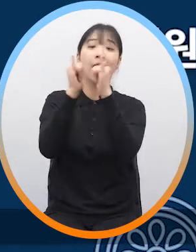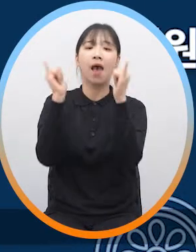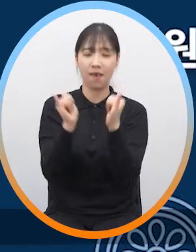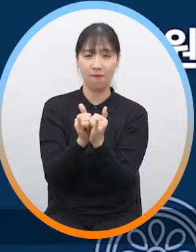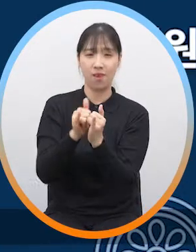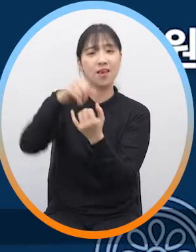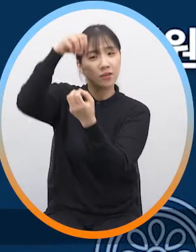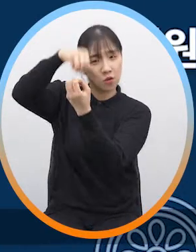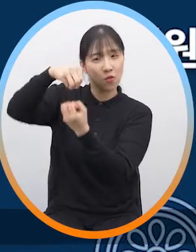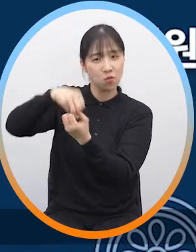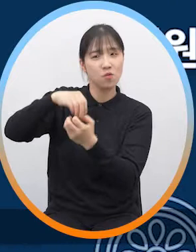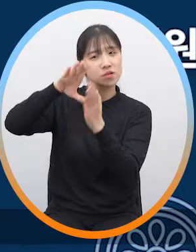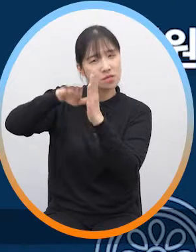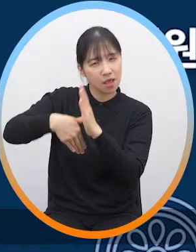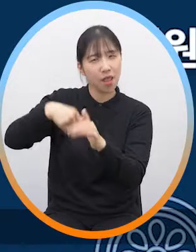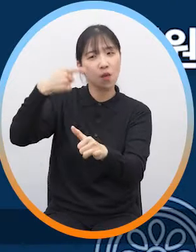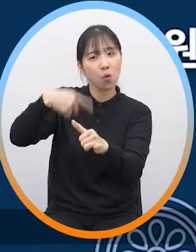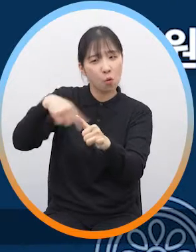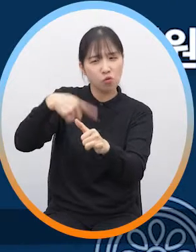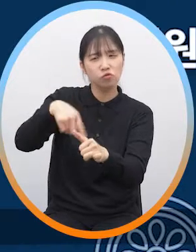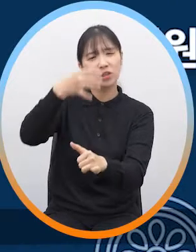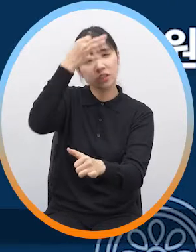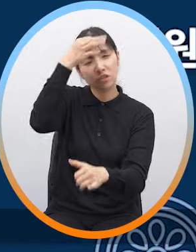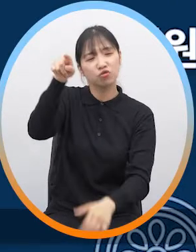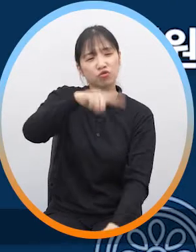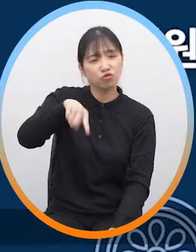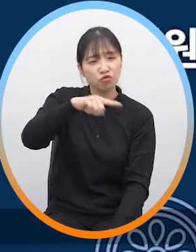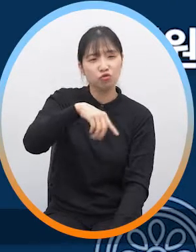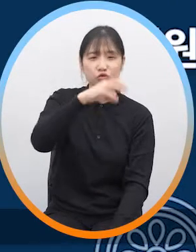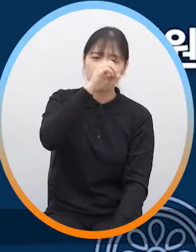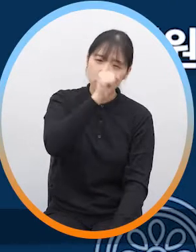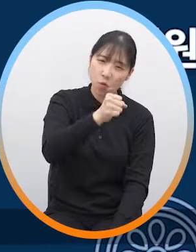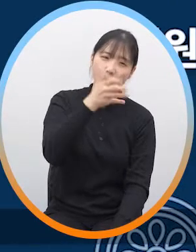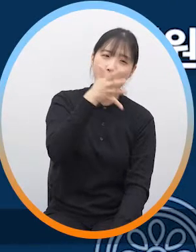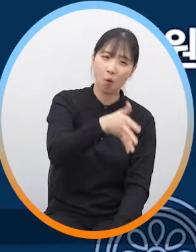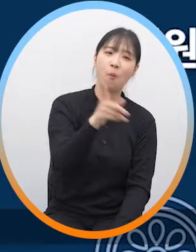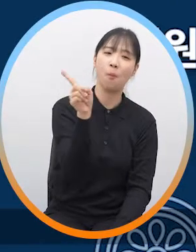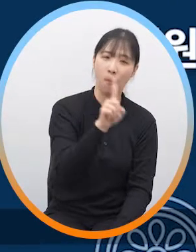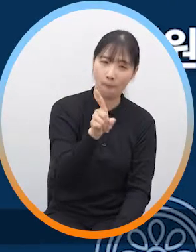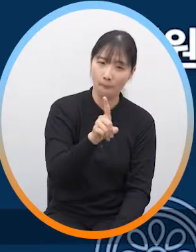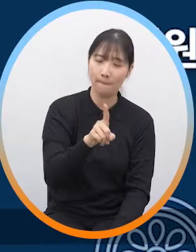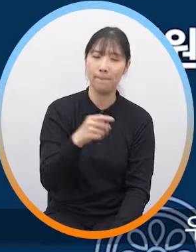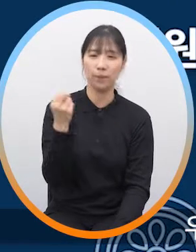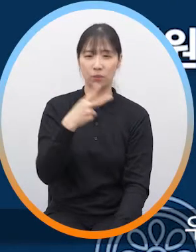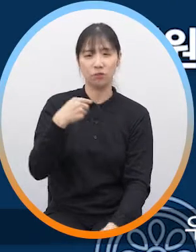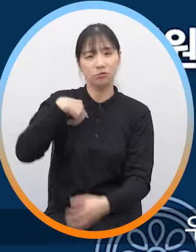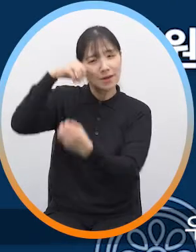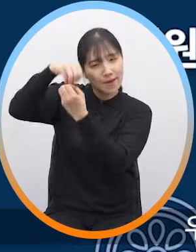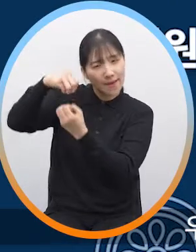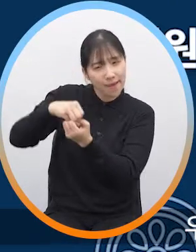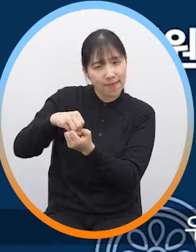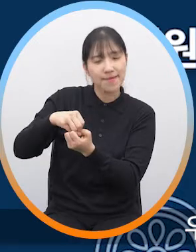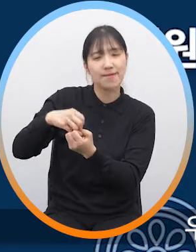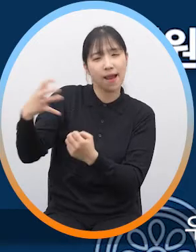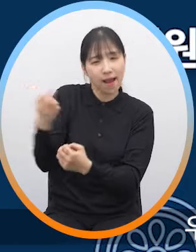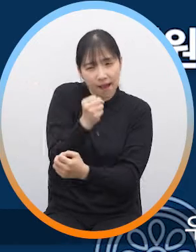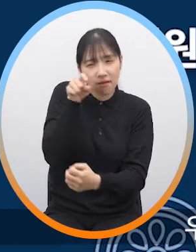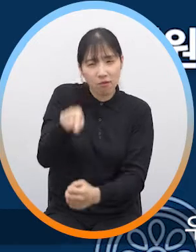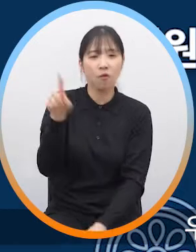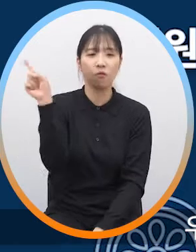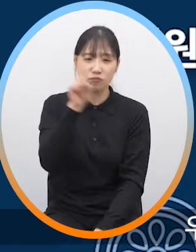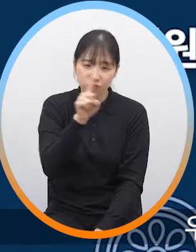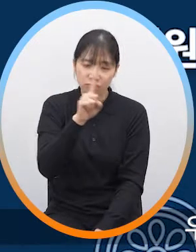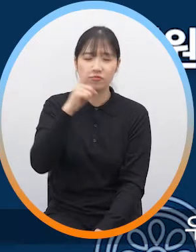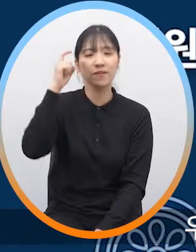우리 사회에서 전통시대의 교육 기능 중 순기능이 무엇이고 우리가 계승해야 할 것은